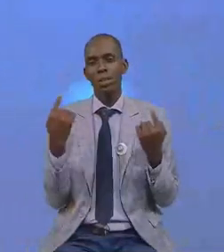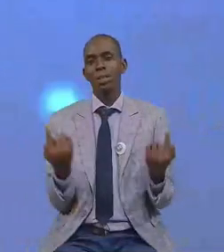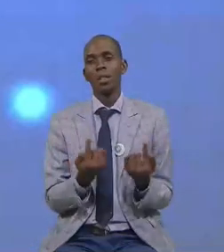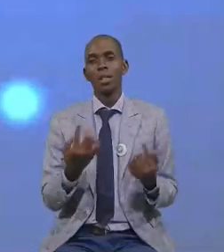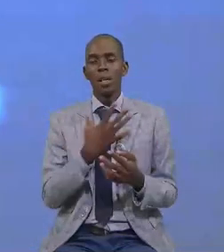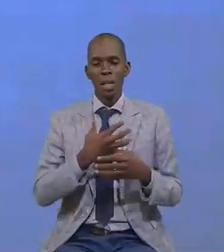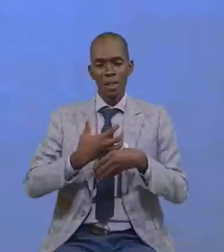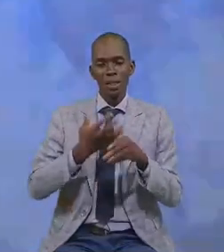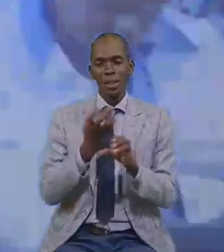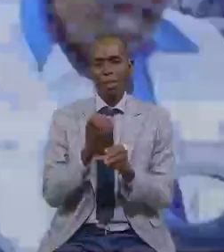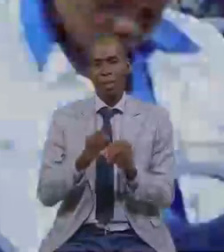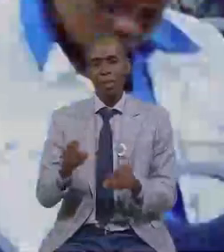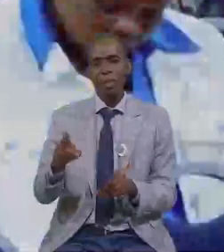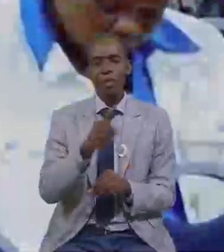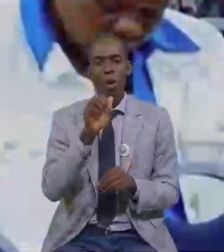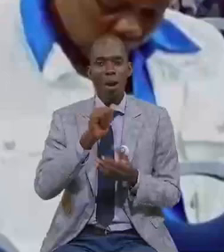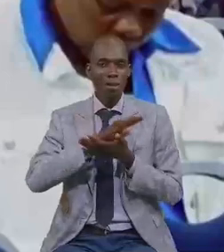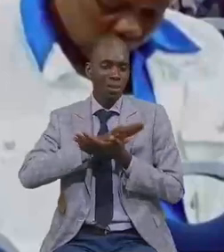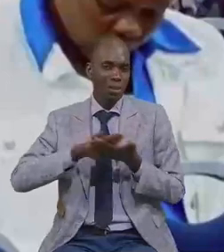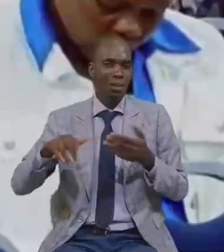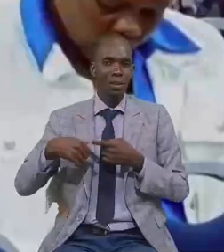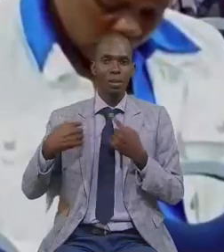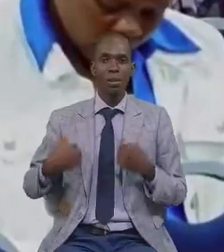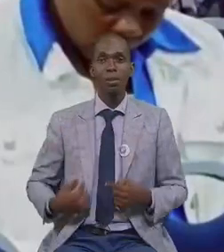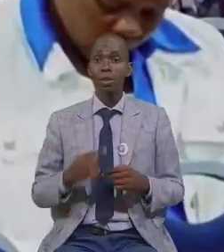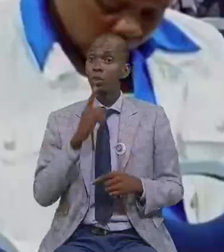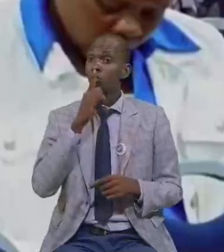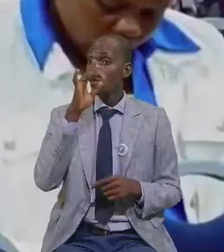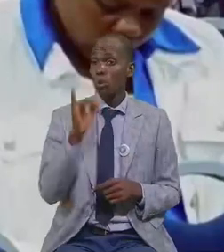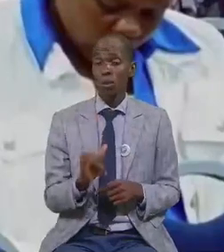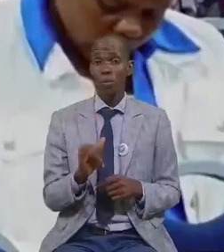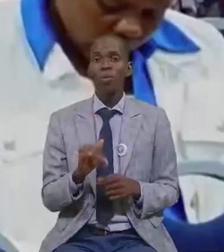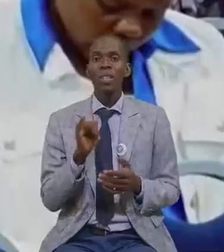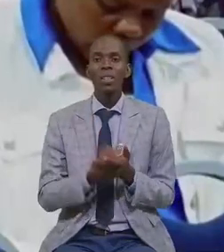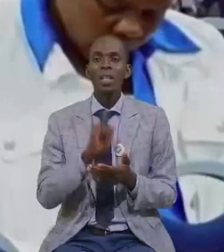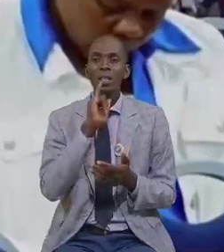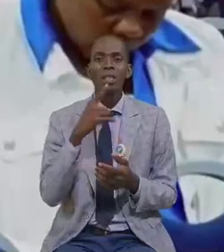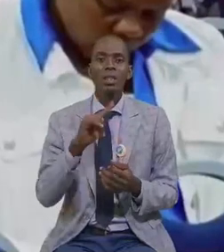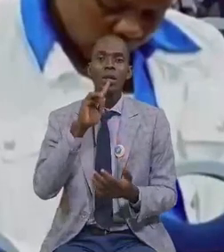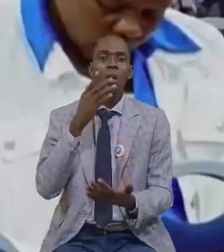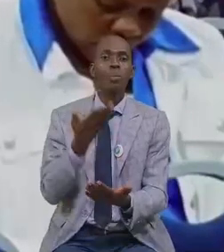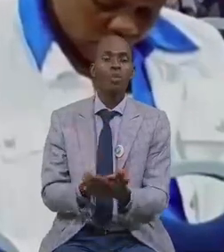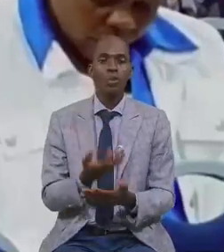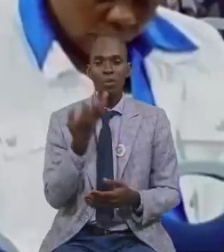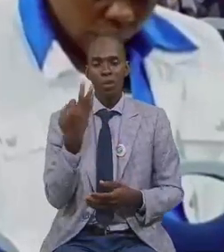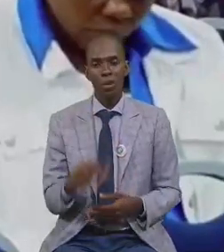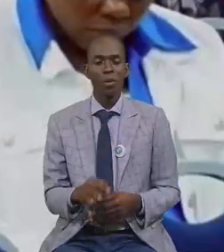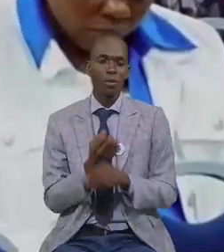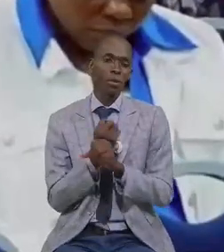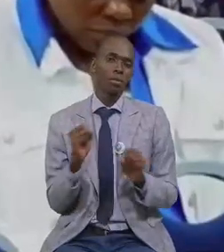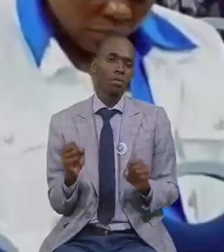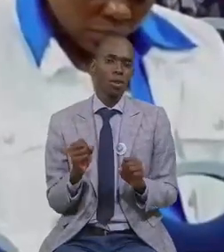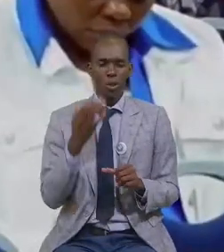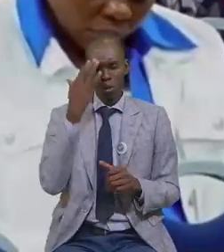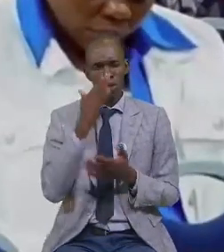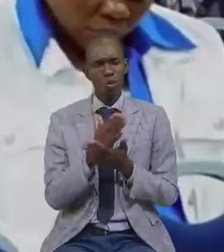et il va créer en vous un cœur pur. Au fait, c'est l'évidence du salut. Vous voyez, quelqu'un